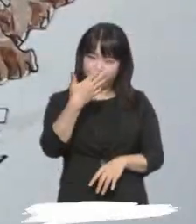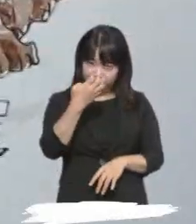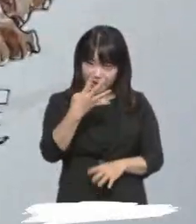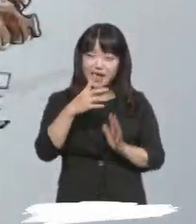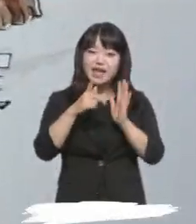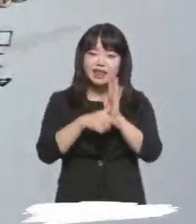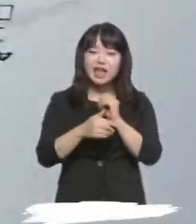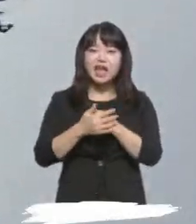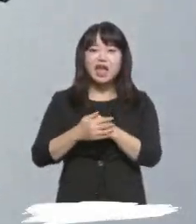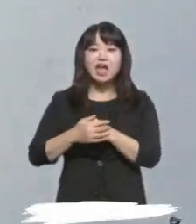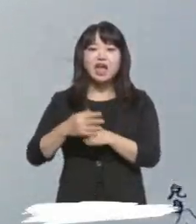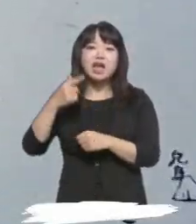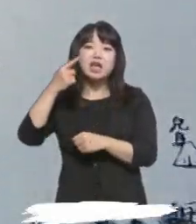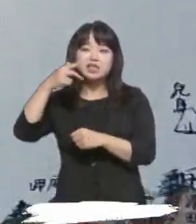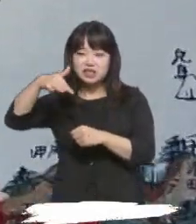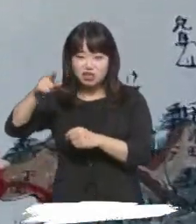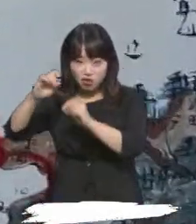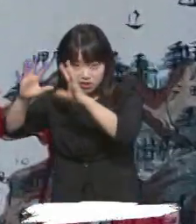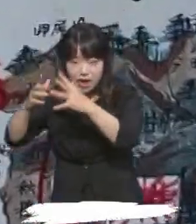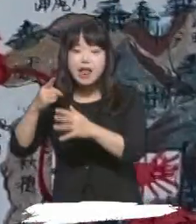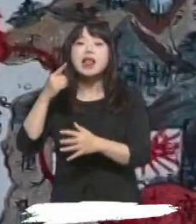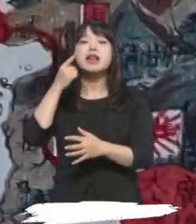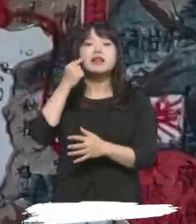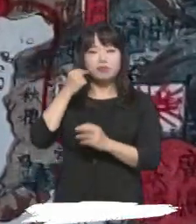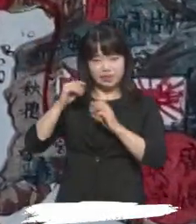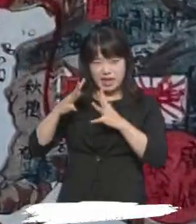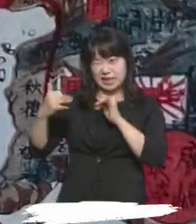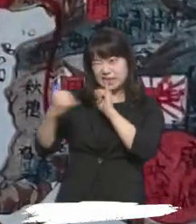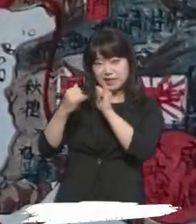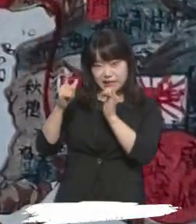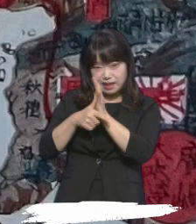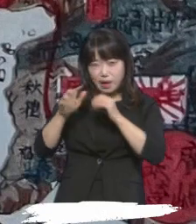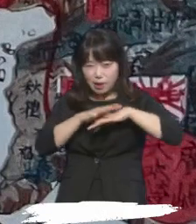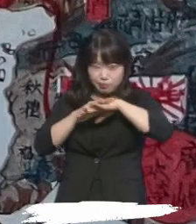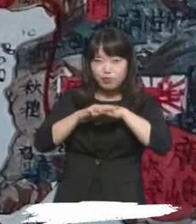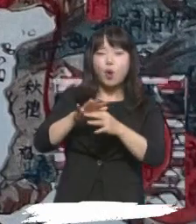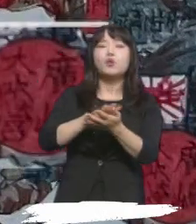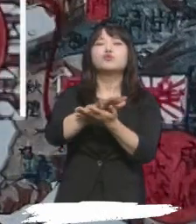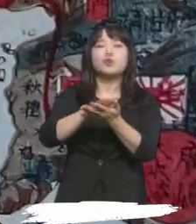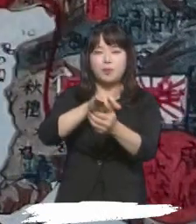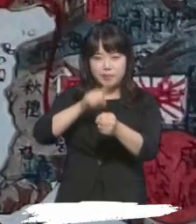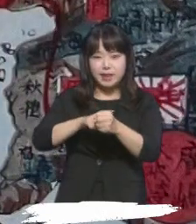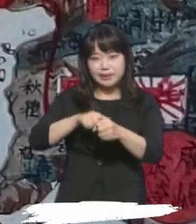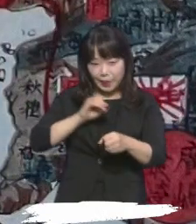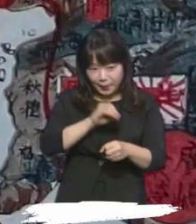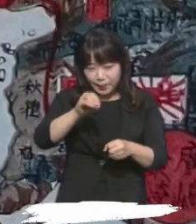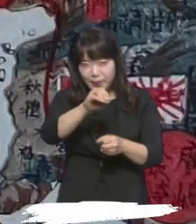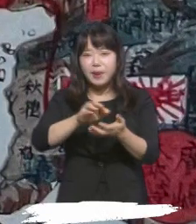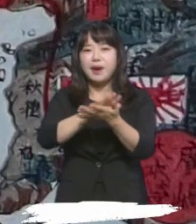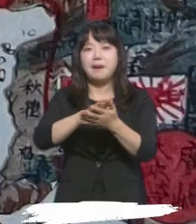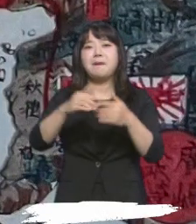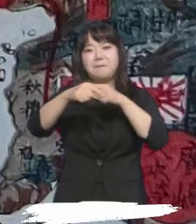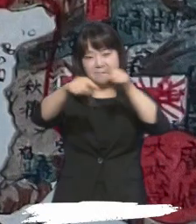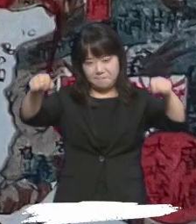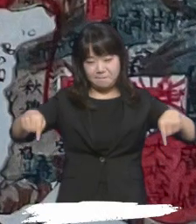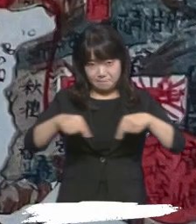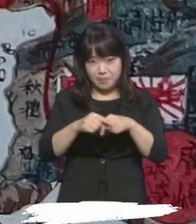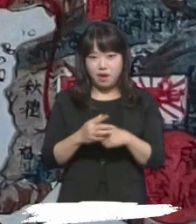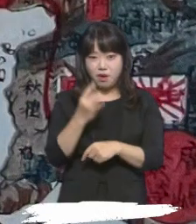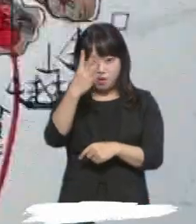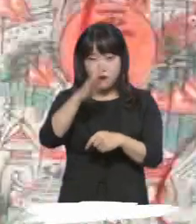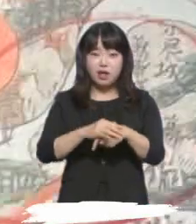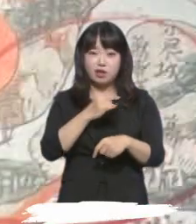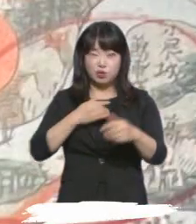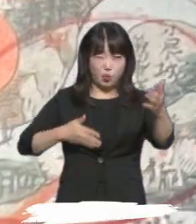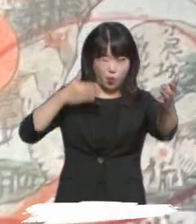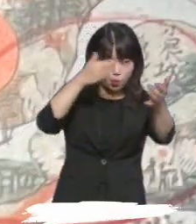당시 일본이 만든 놀이판. 일종의 보드게임입니다. 히로시마, 나가사키에서 출발해 도달해야 하는